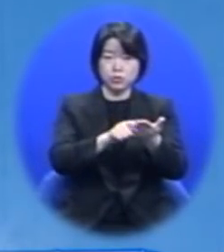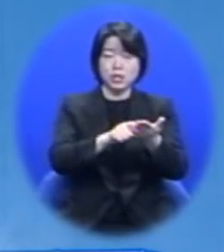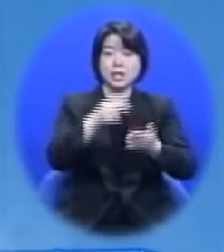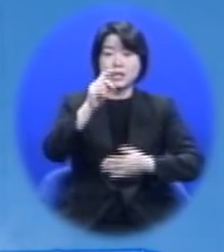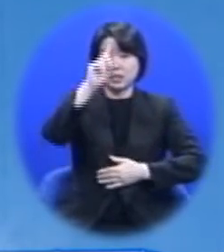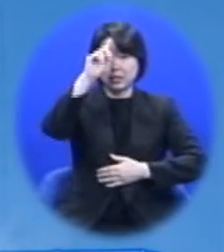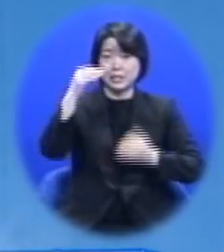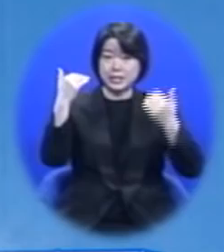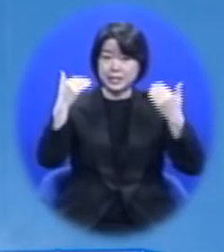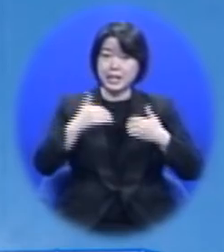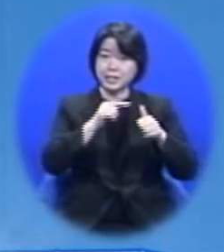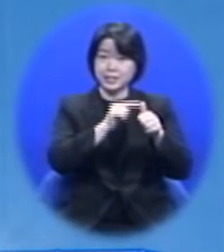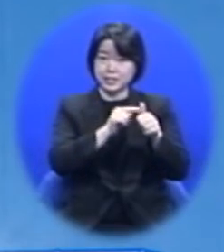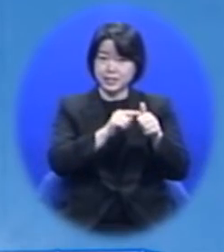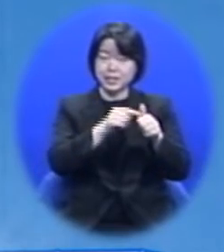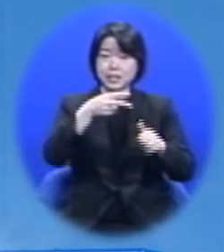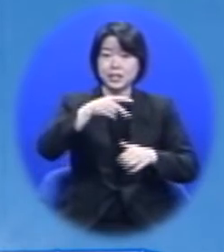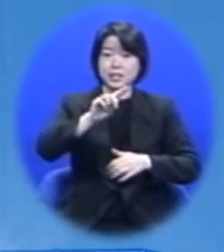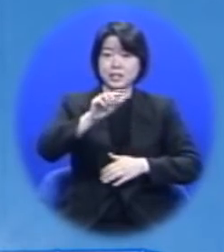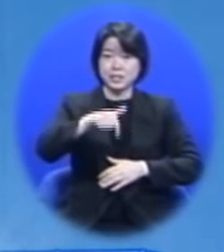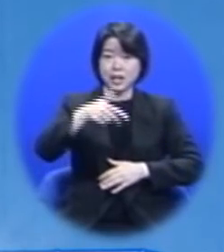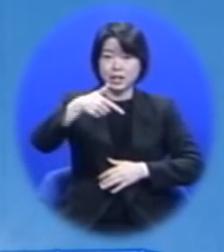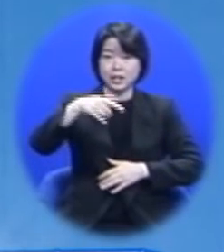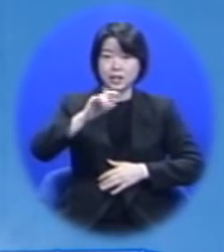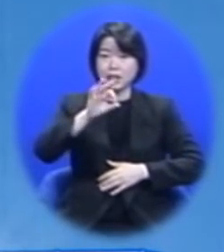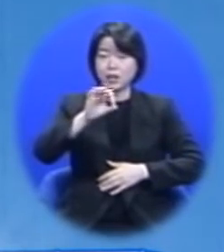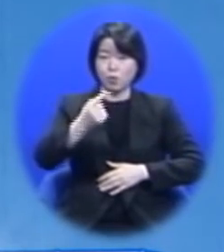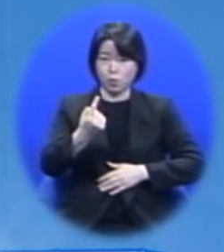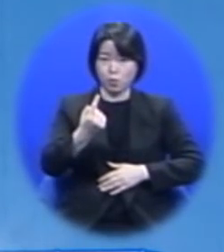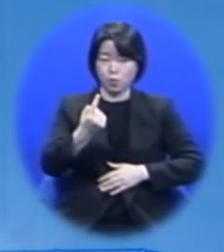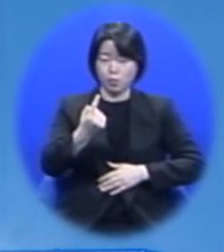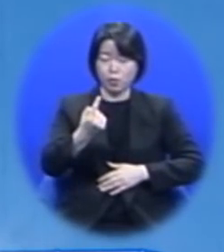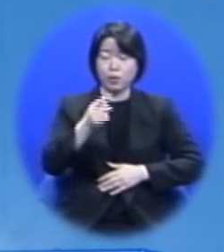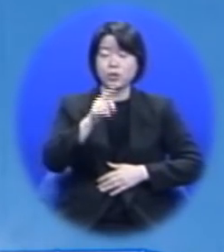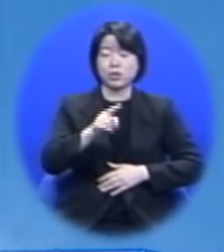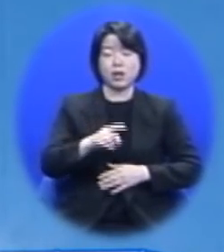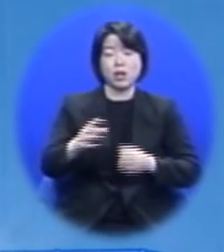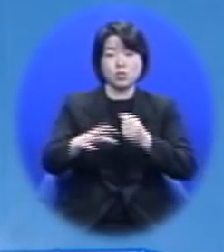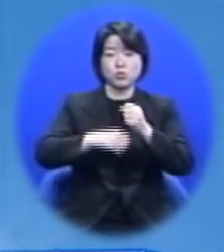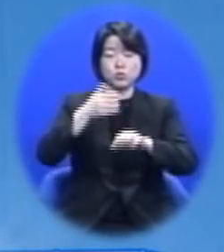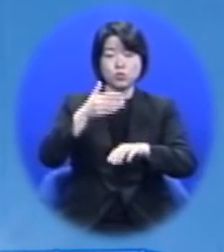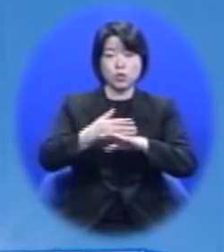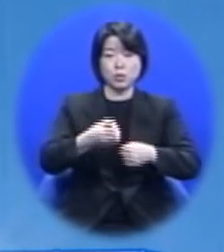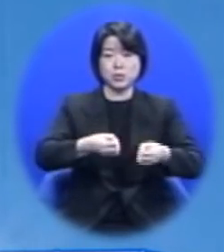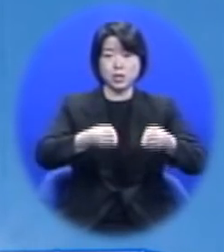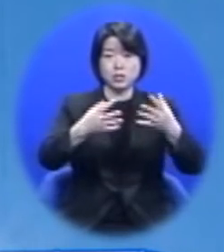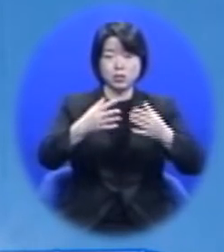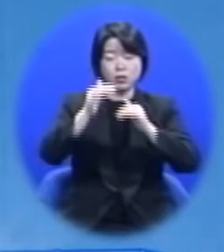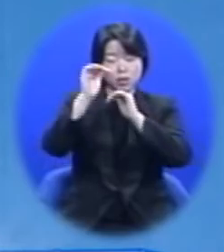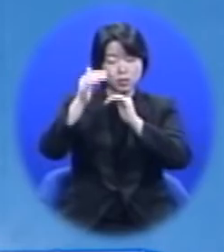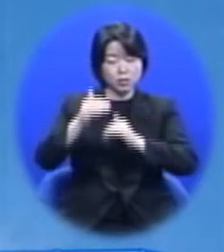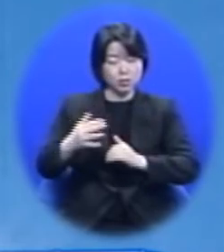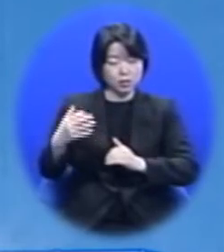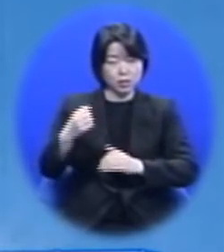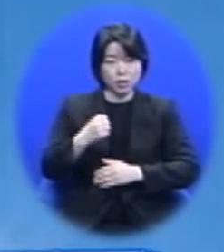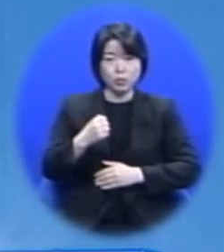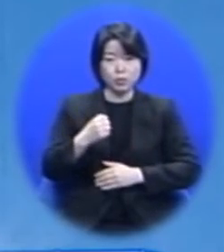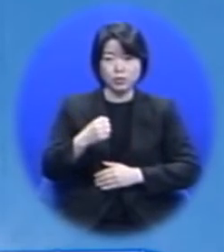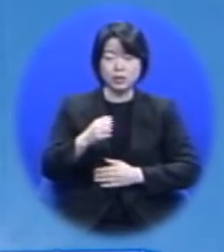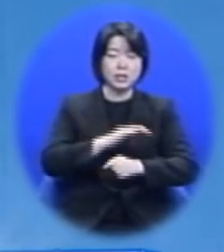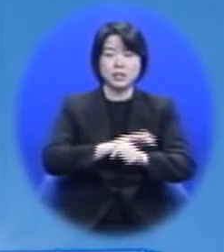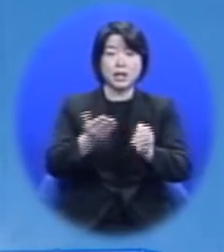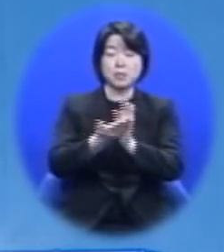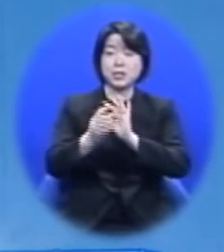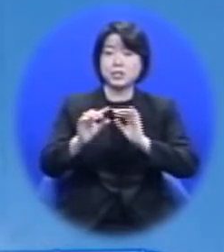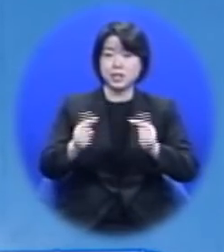이야기는 추수감사절 본문으로는 잘 적합하지가 않습니다. 그러나 삭개오 이야기가 바로